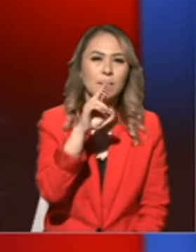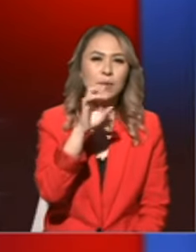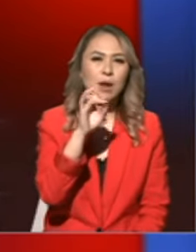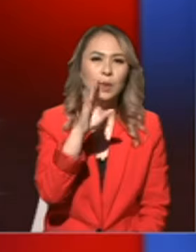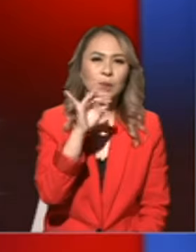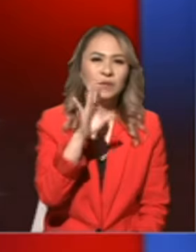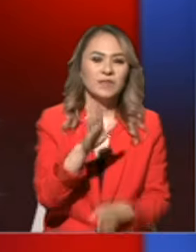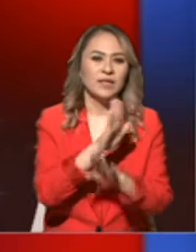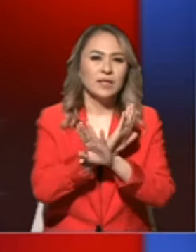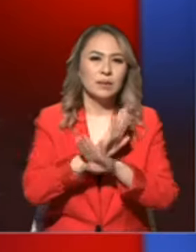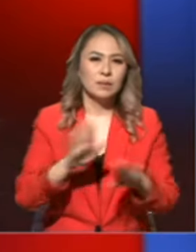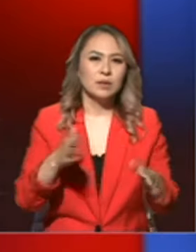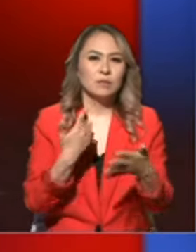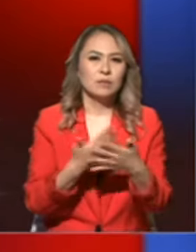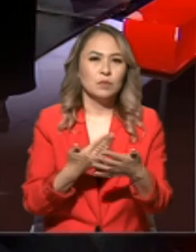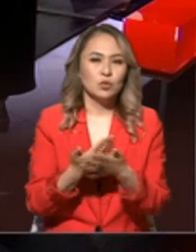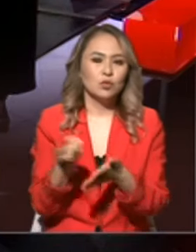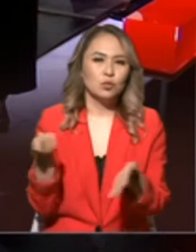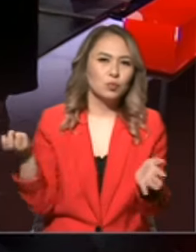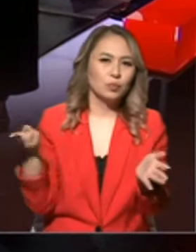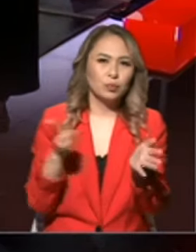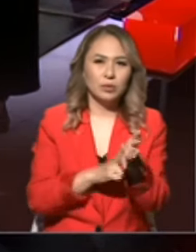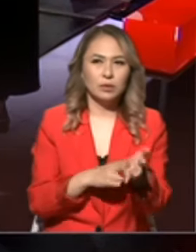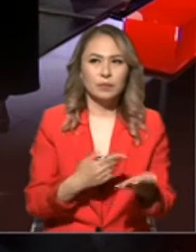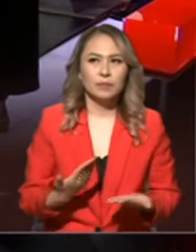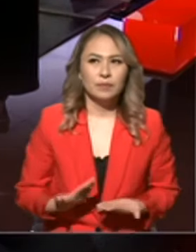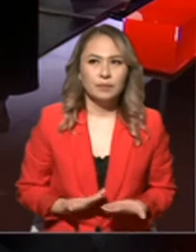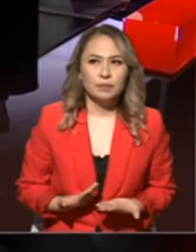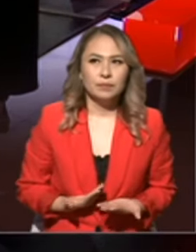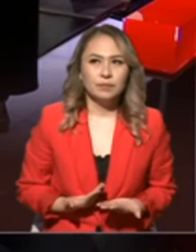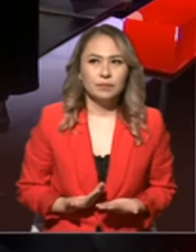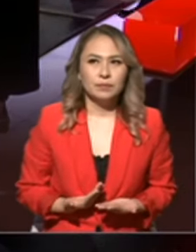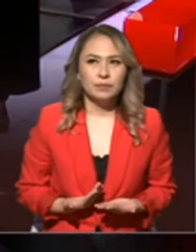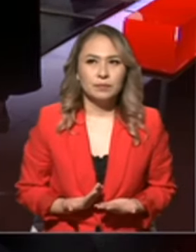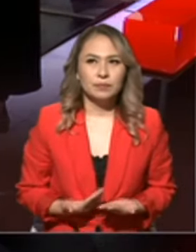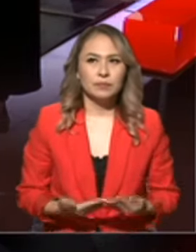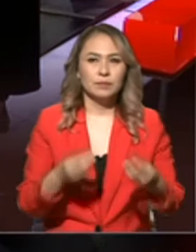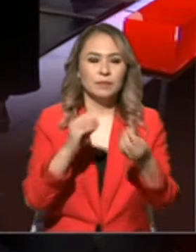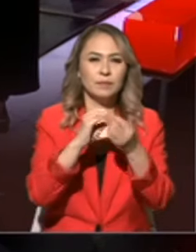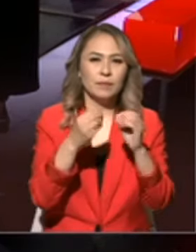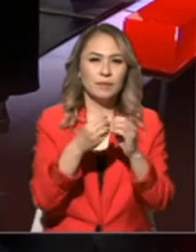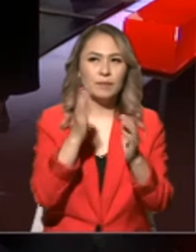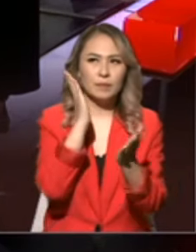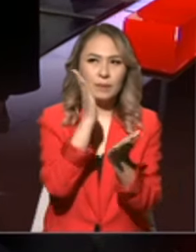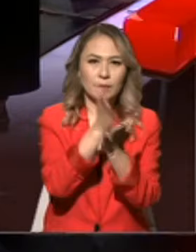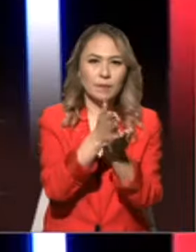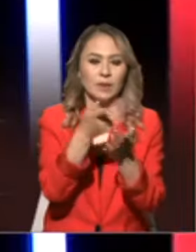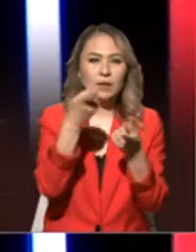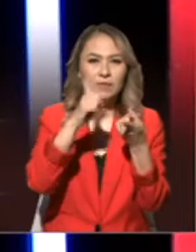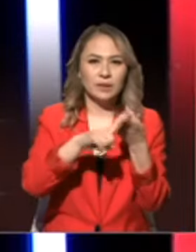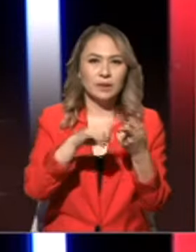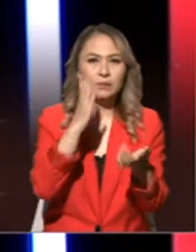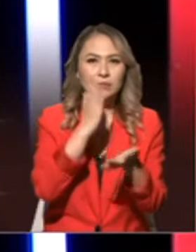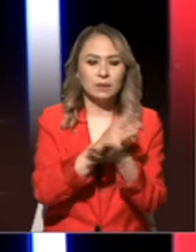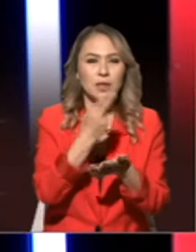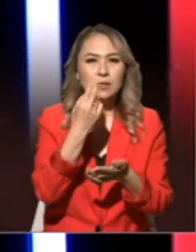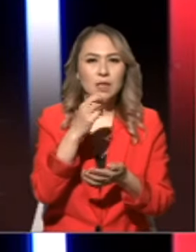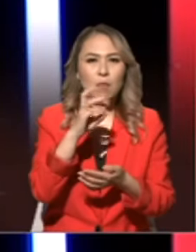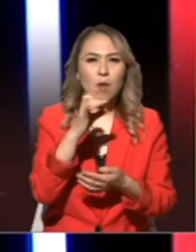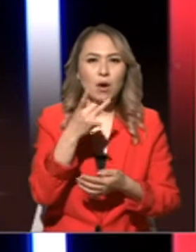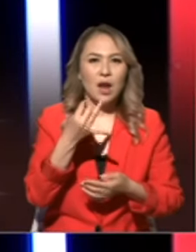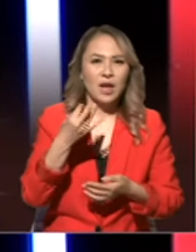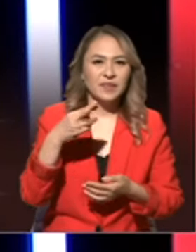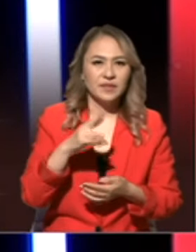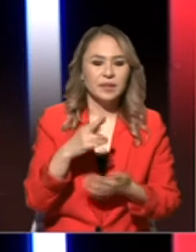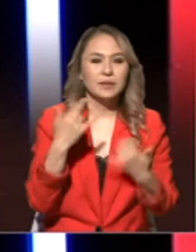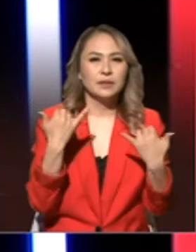емес, жағдайымыз көші-қонды кішкене алға қарай бұру. Осы жерде жоқ, бұл мәселе тақырыпқа тікелей қатысы бар. Бәрібір бұл демографиялық жағдайда жатады